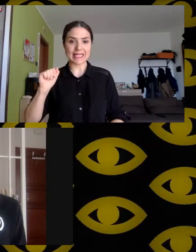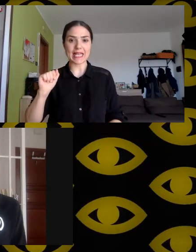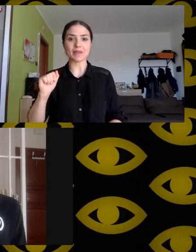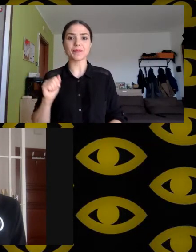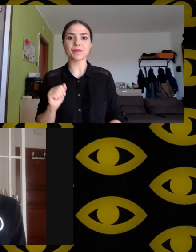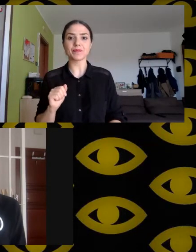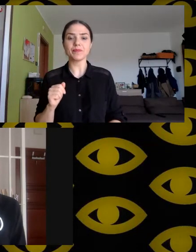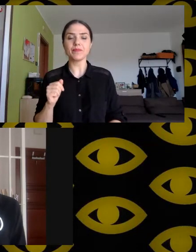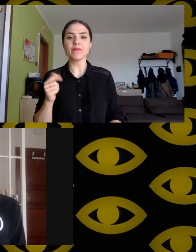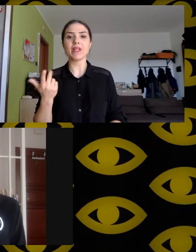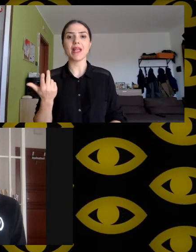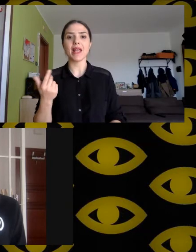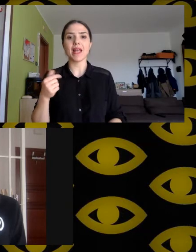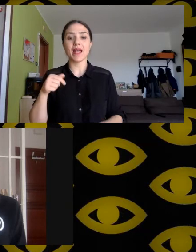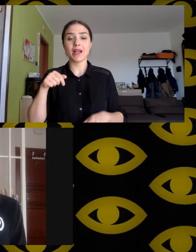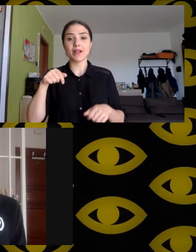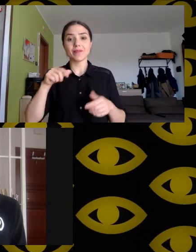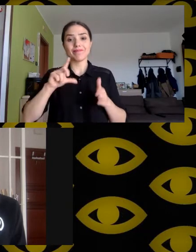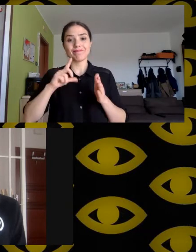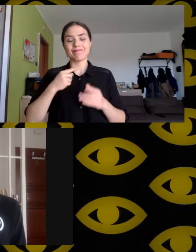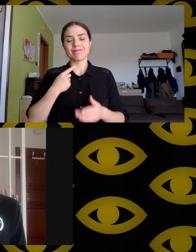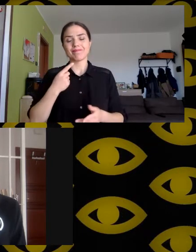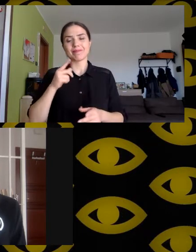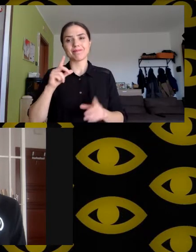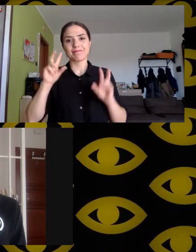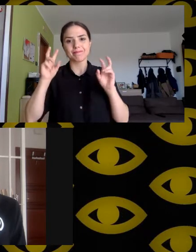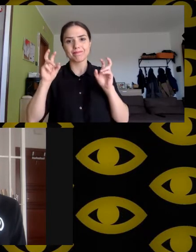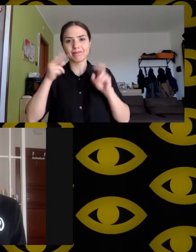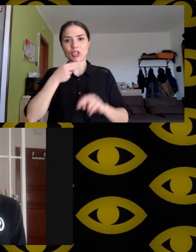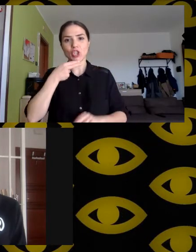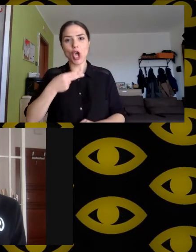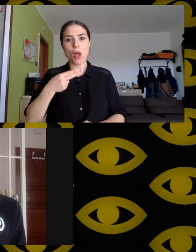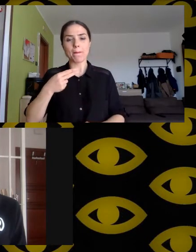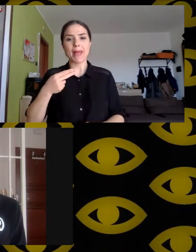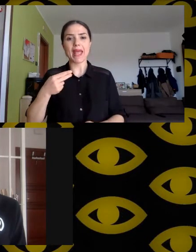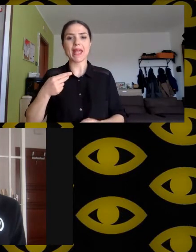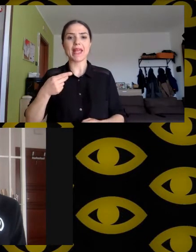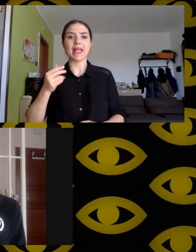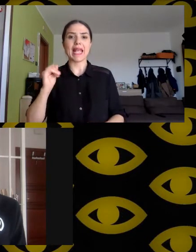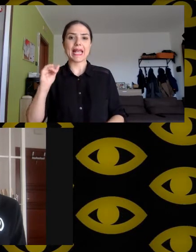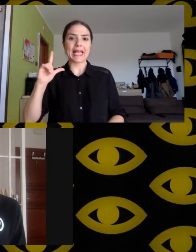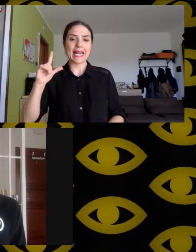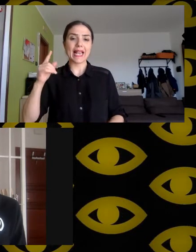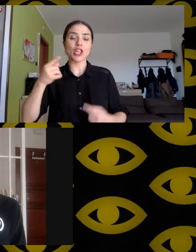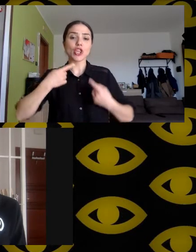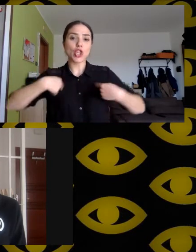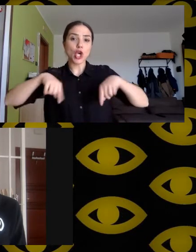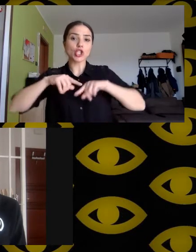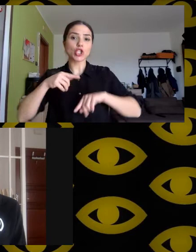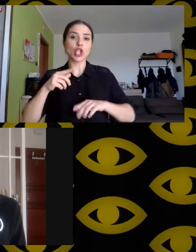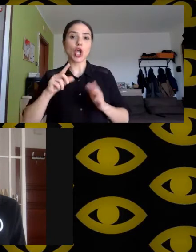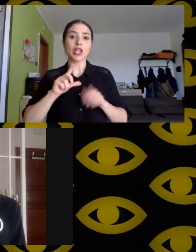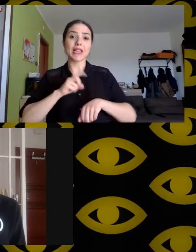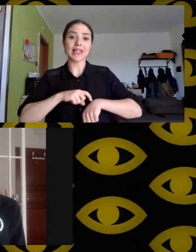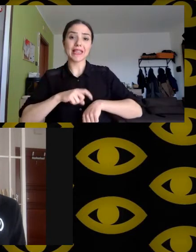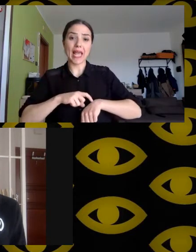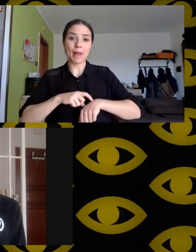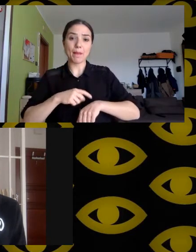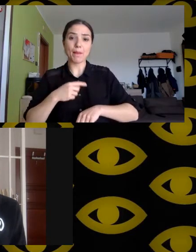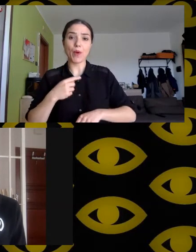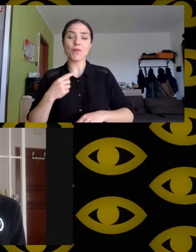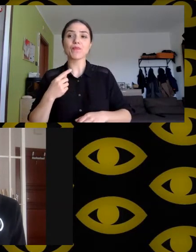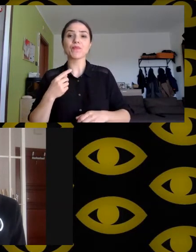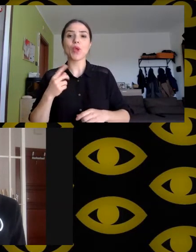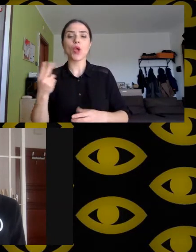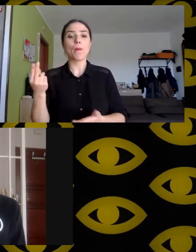il nostro tempo è la prima canzone che fa parte di un progetto, si chiama Il nemico